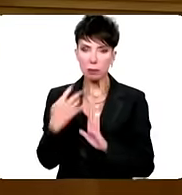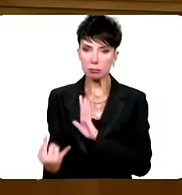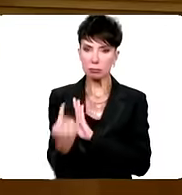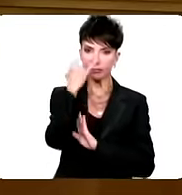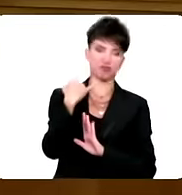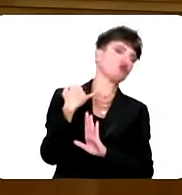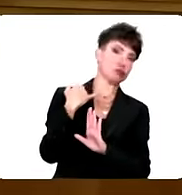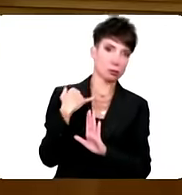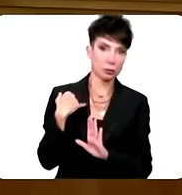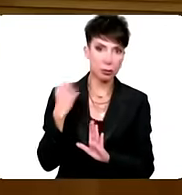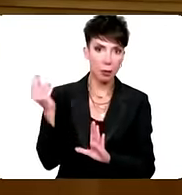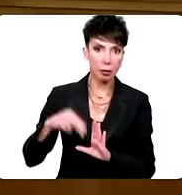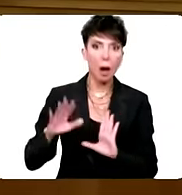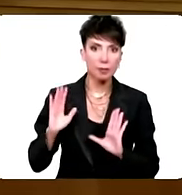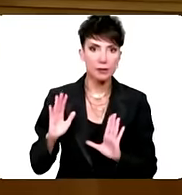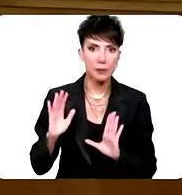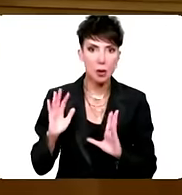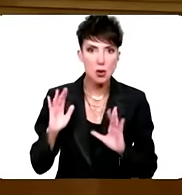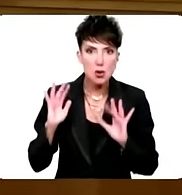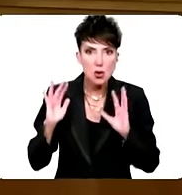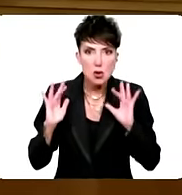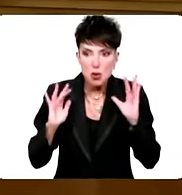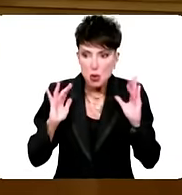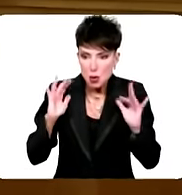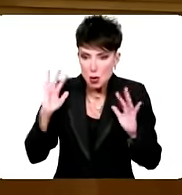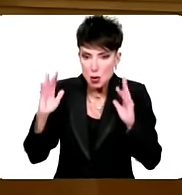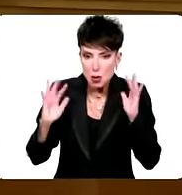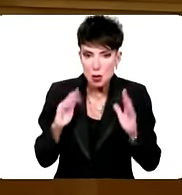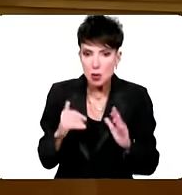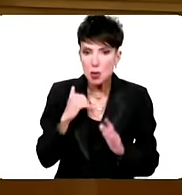αυτές οι κάλπες δεν είχαν τόσο μεγάλη σημασία. Και κάποιοι να μας στείλουν μήνυμα.